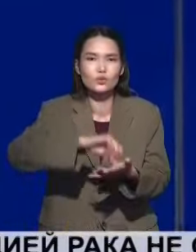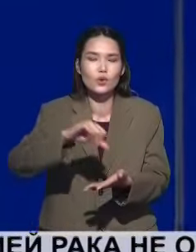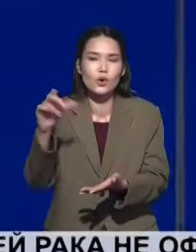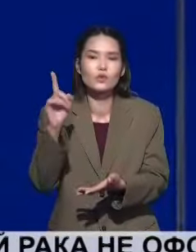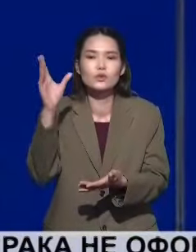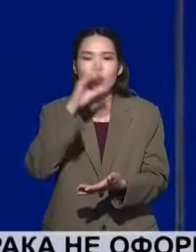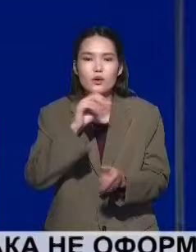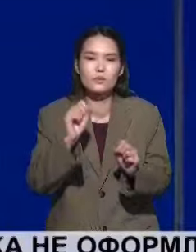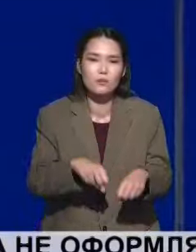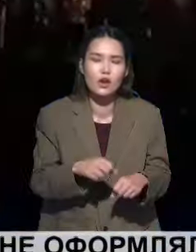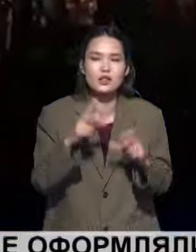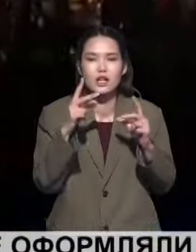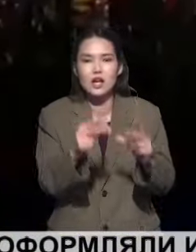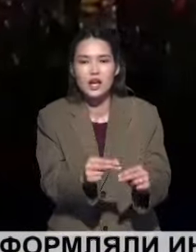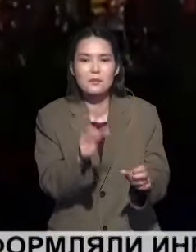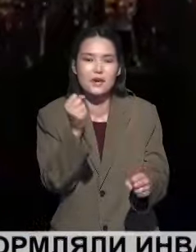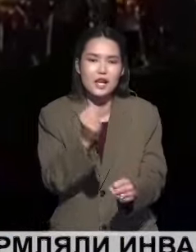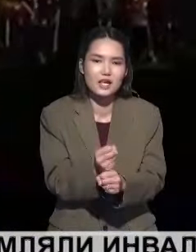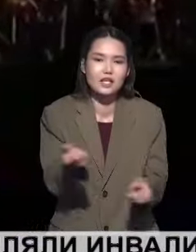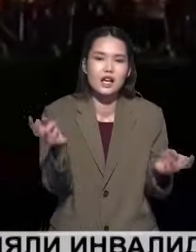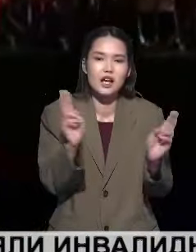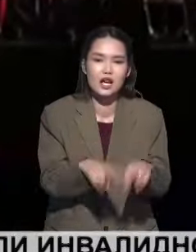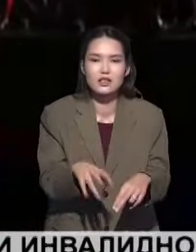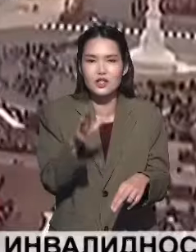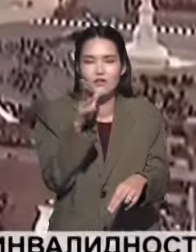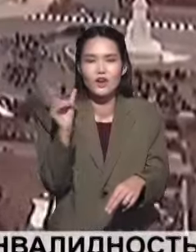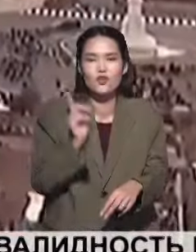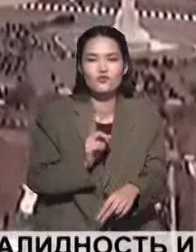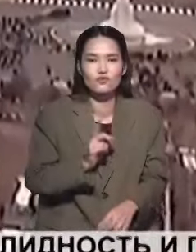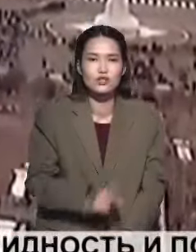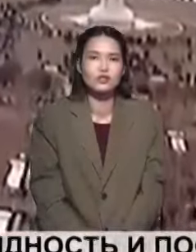было сказать или пообещать, сделано. Остается лишь ждать.